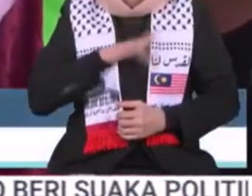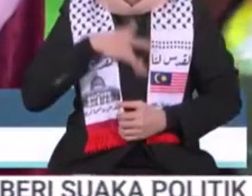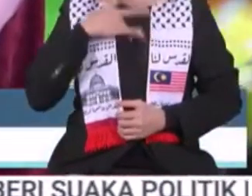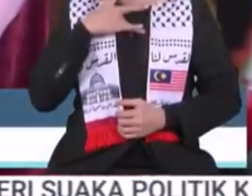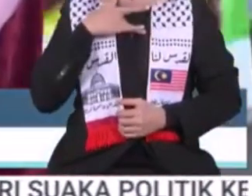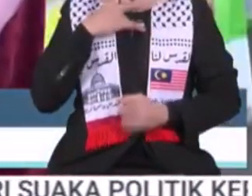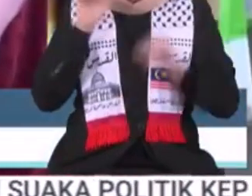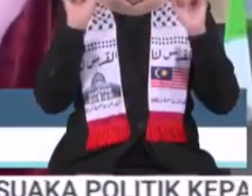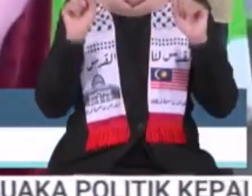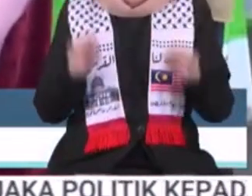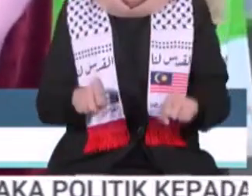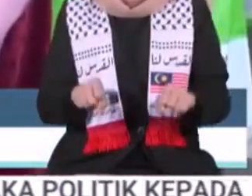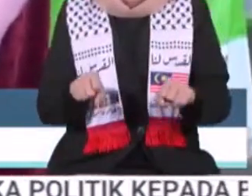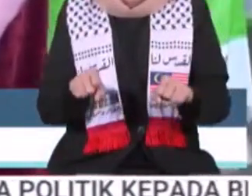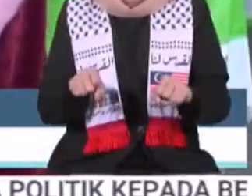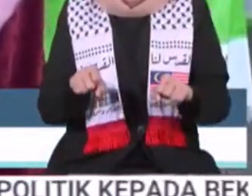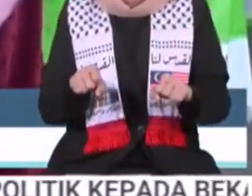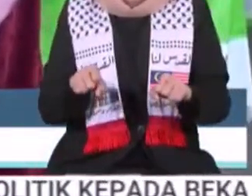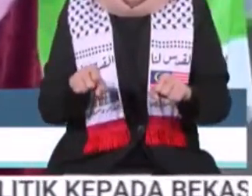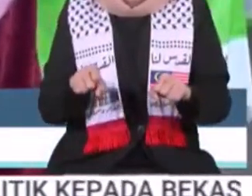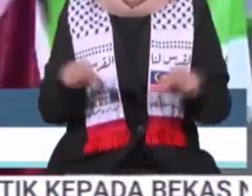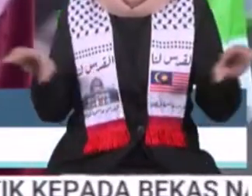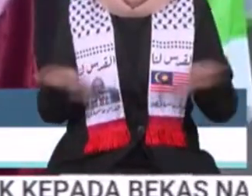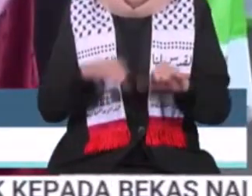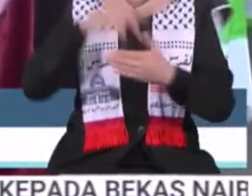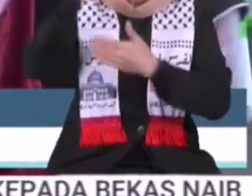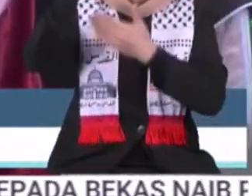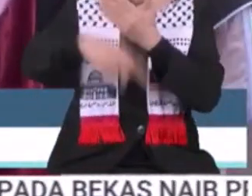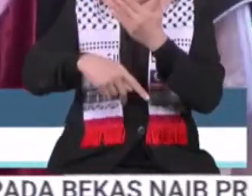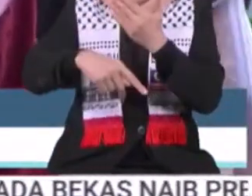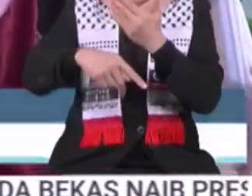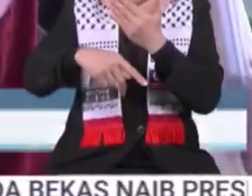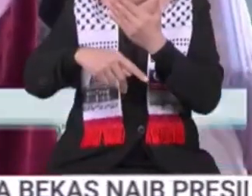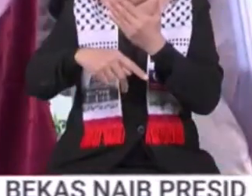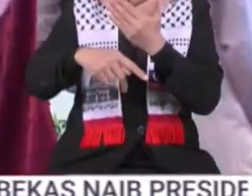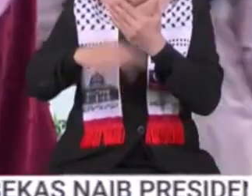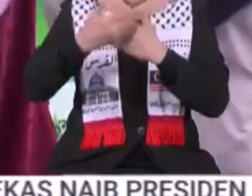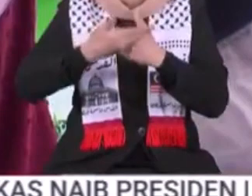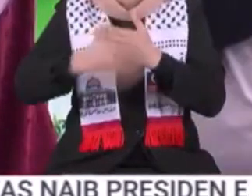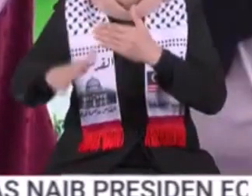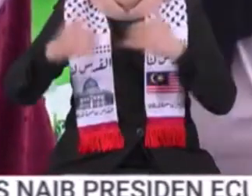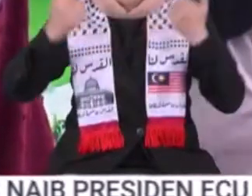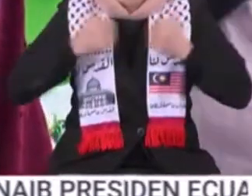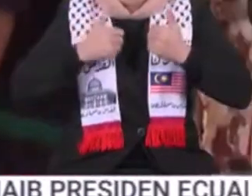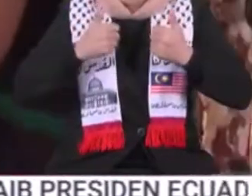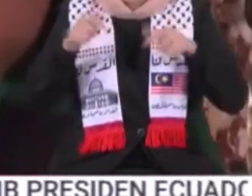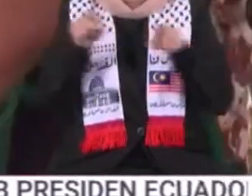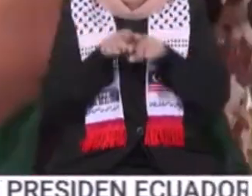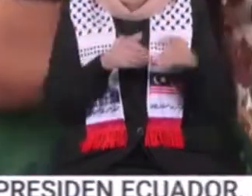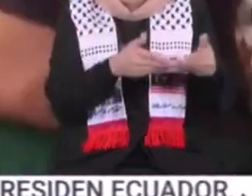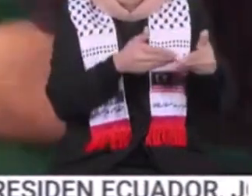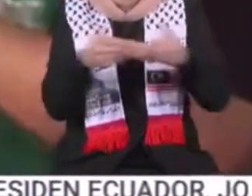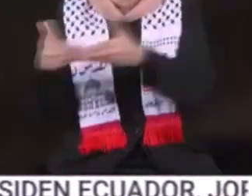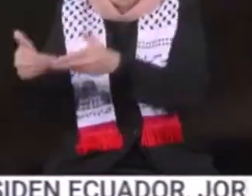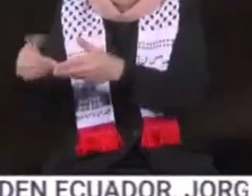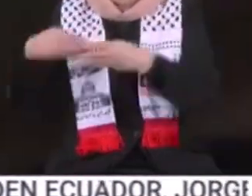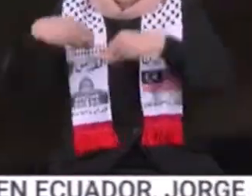rasa boleh buat program ni. Kalau lepas raya pun boleh buat.